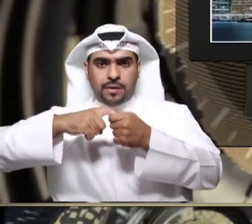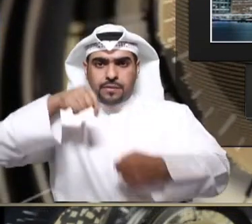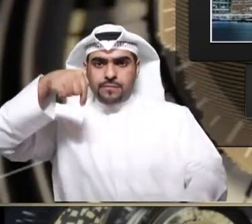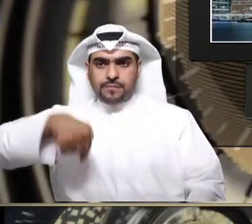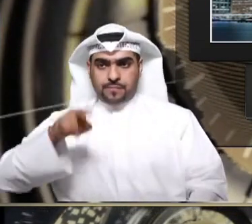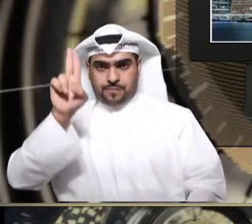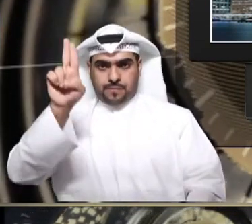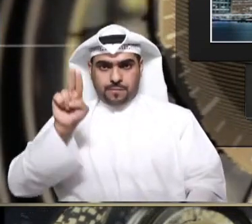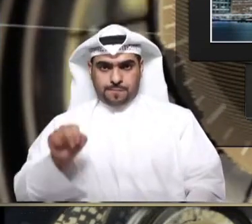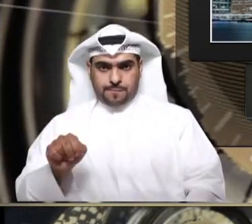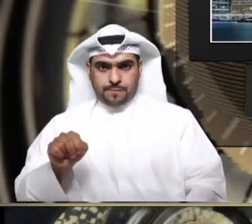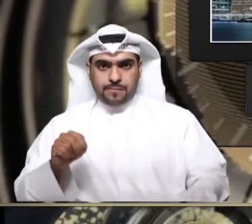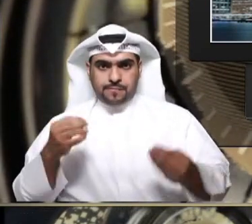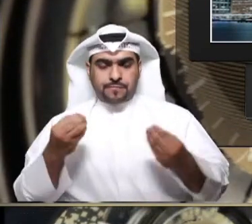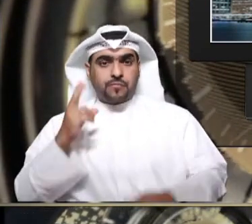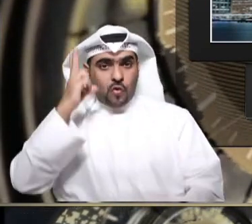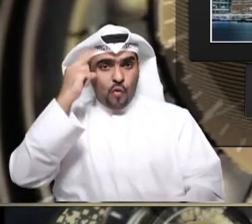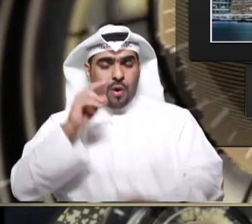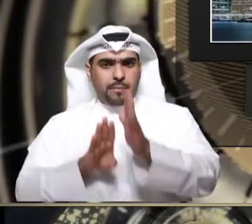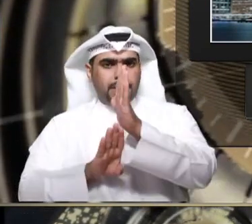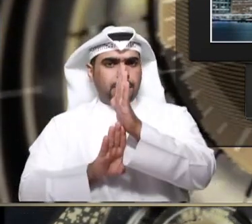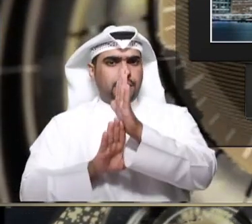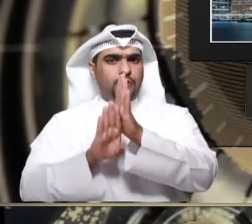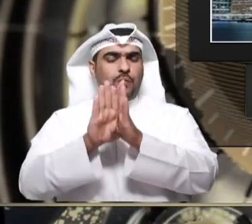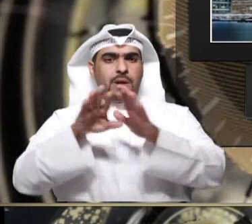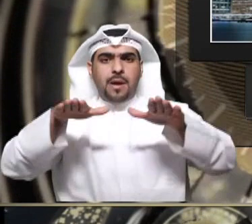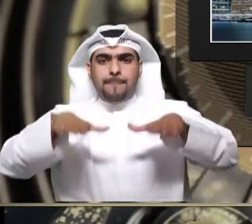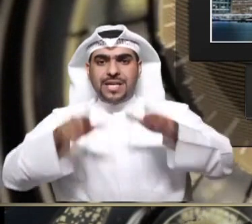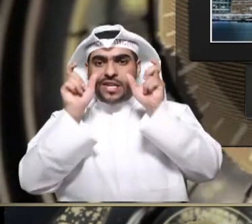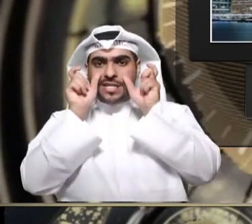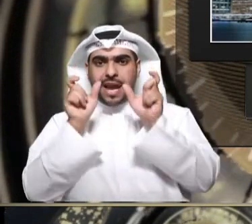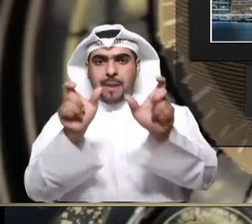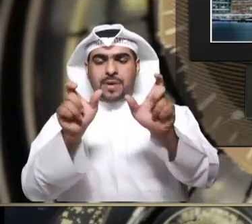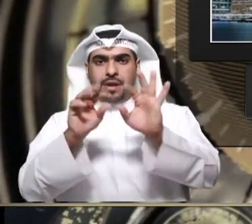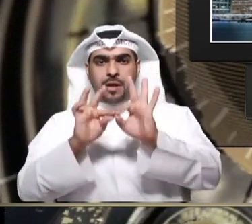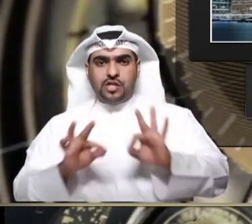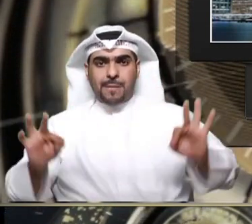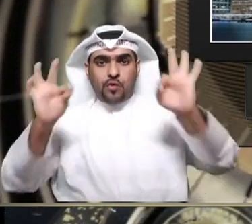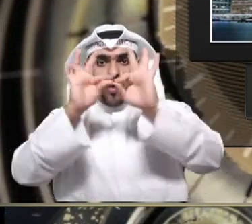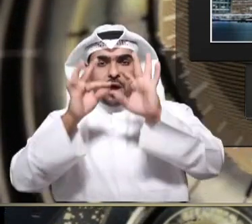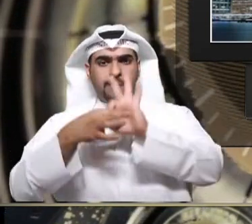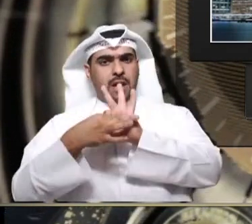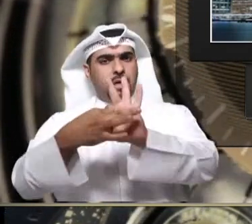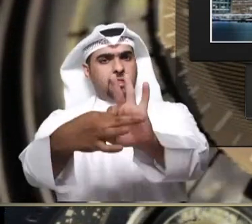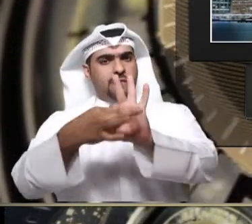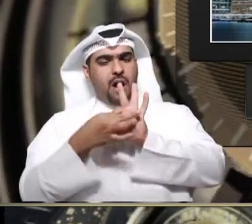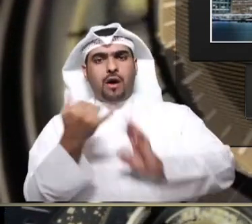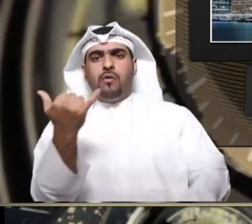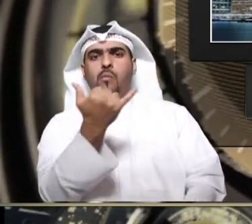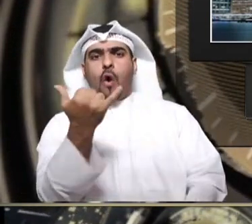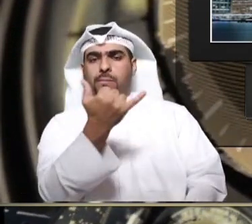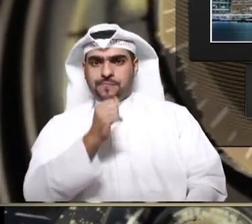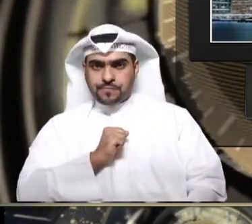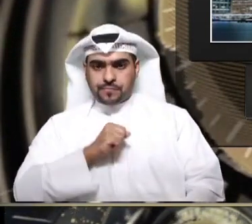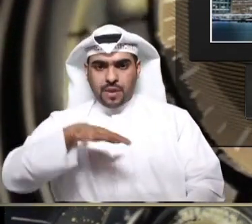الأمم المتحدة وتطوير عمل جهاز مجلس الأمن. فكما تحدثت دولة الكويت في السابق على أنه لا